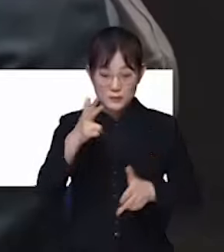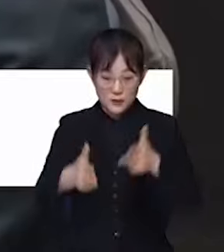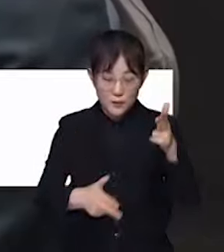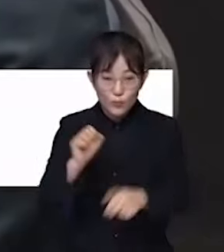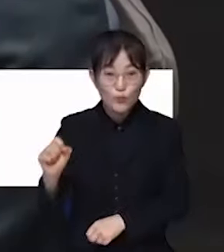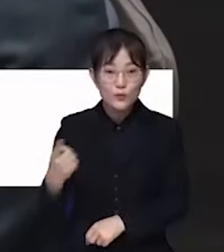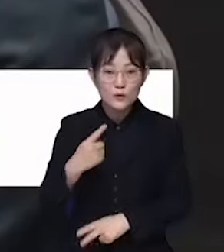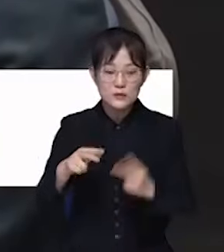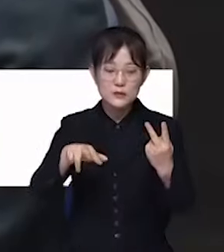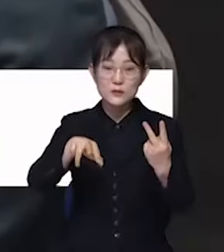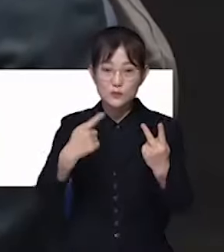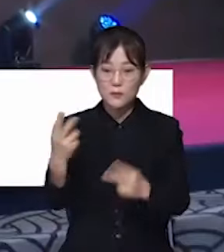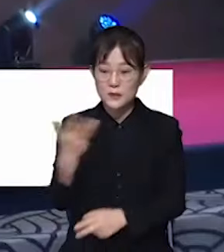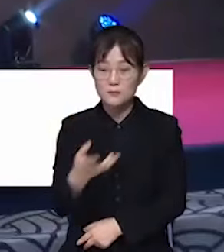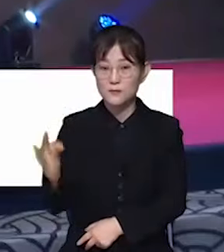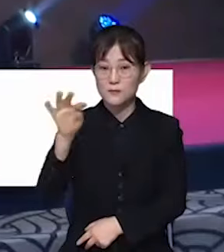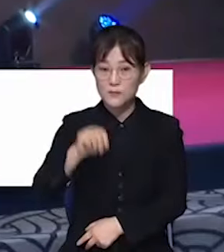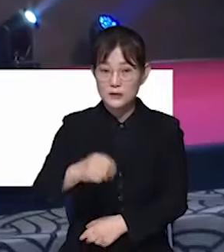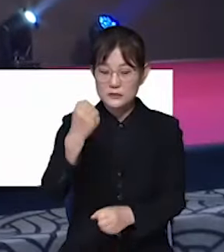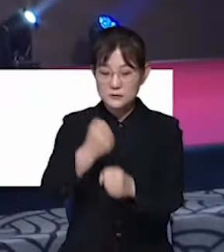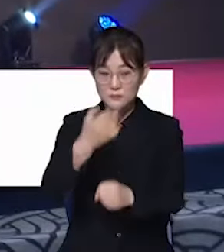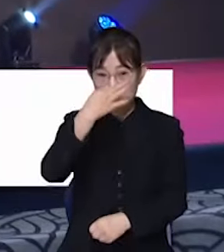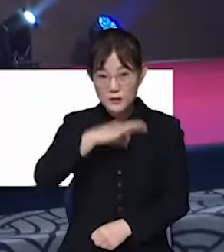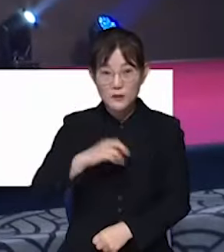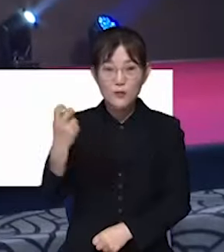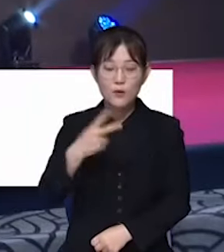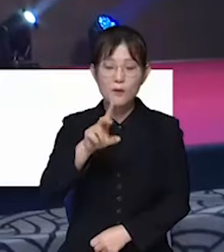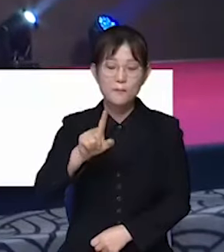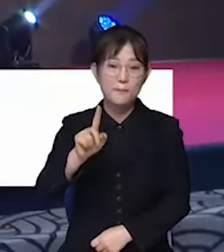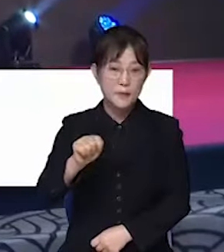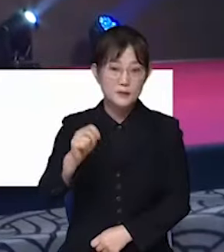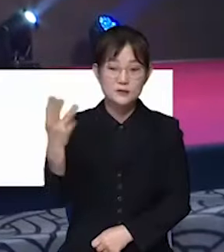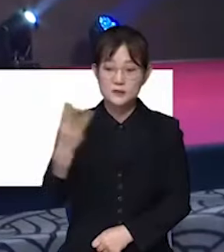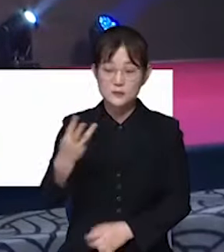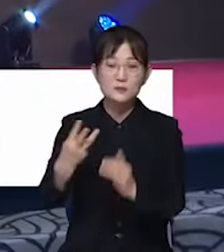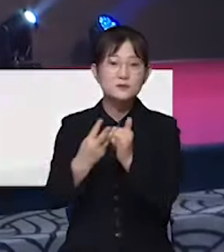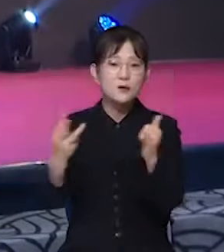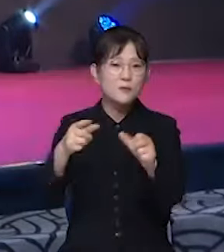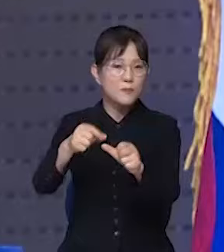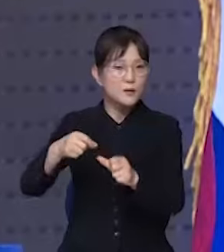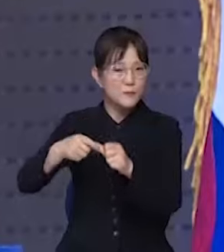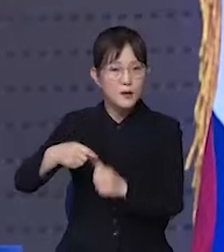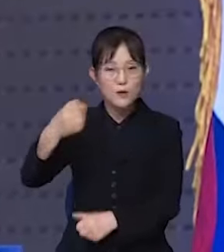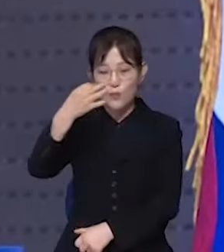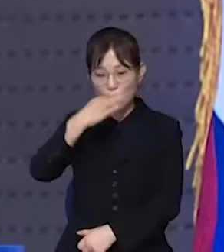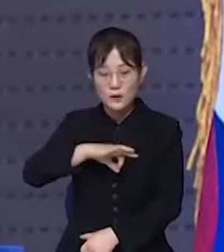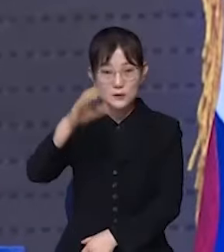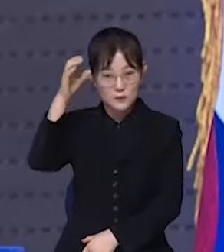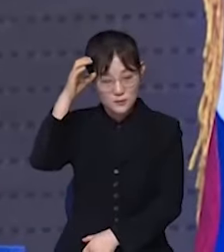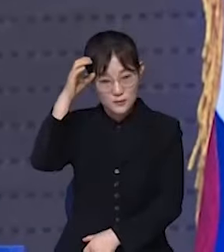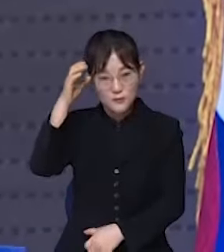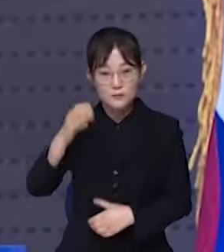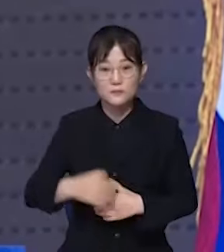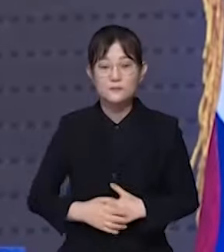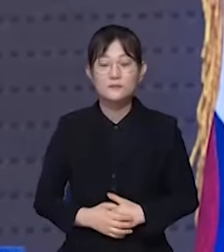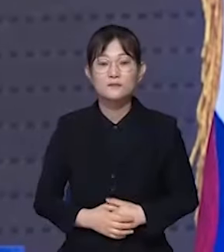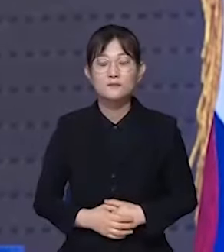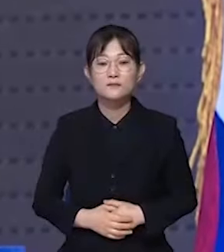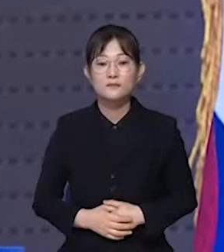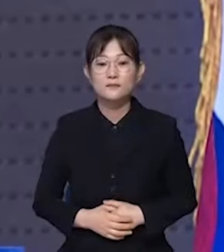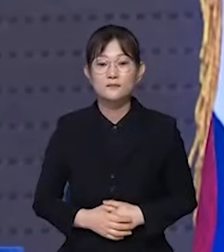사업으로 2조 8천억 원의 생산 유발 효과와 1만 3천 명에 달하는 고용 유발 효과가 발생할 것으로 기대하고